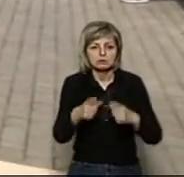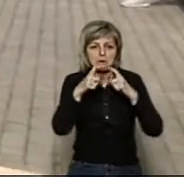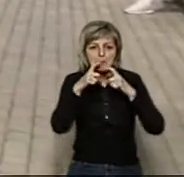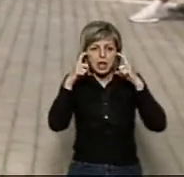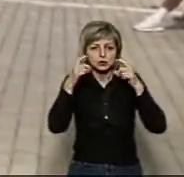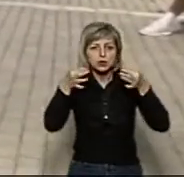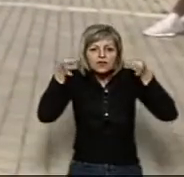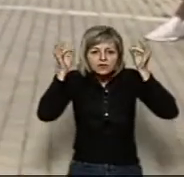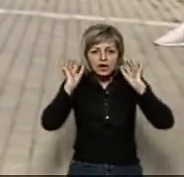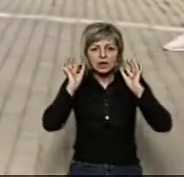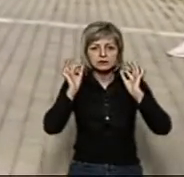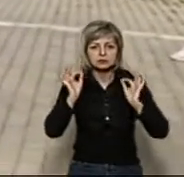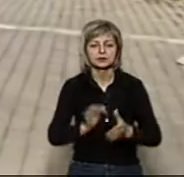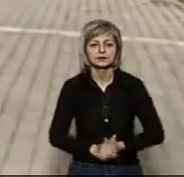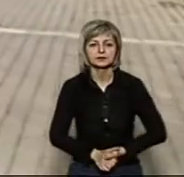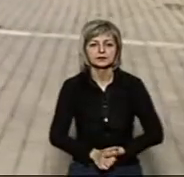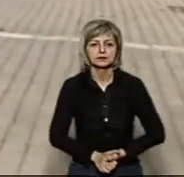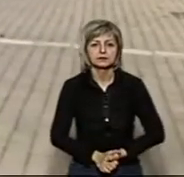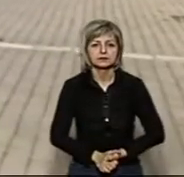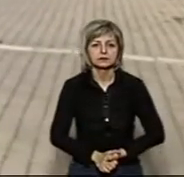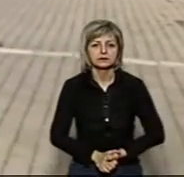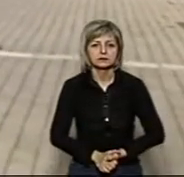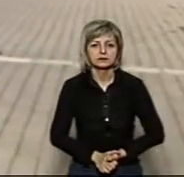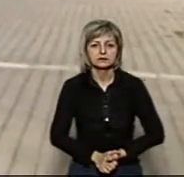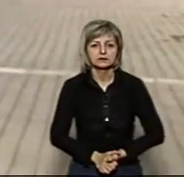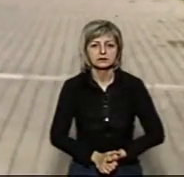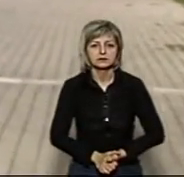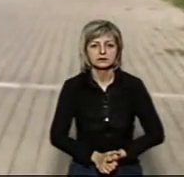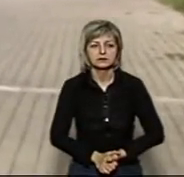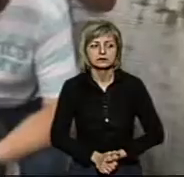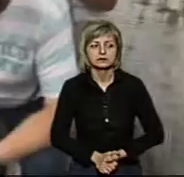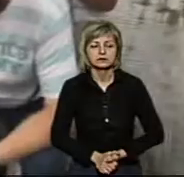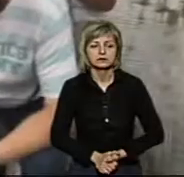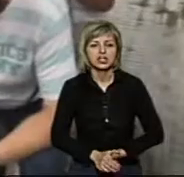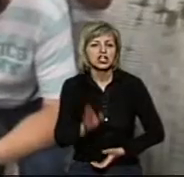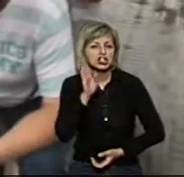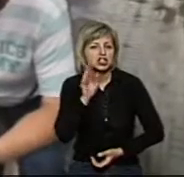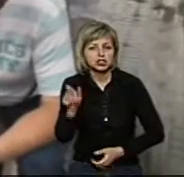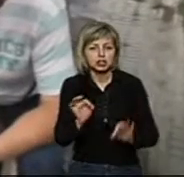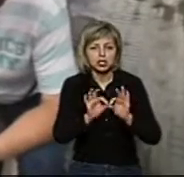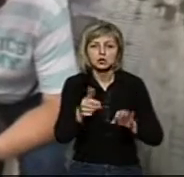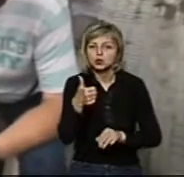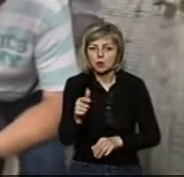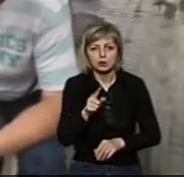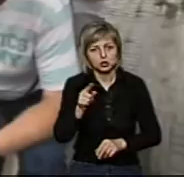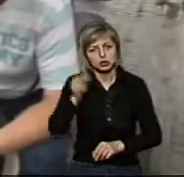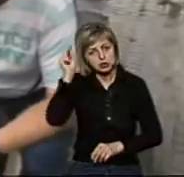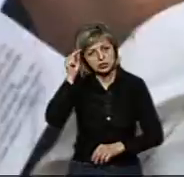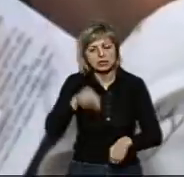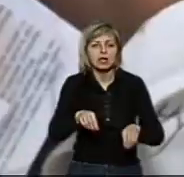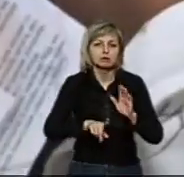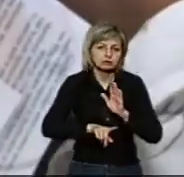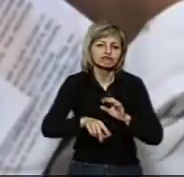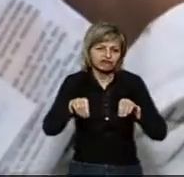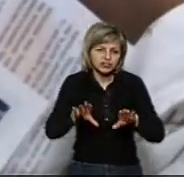Так, одягаємо і ось тут розпрямляємо. Жінка каже, добре, що заняття вирішили